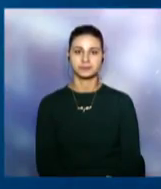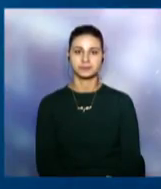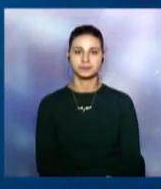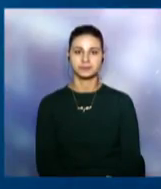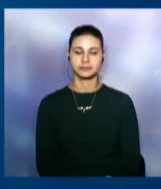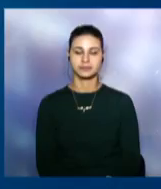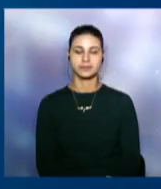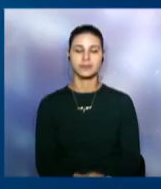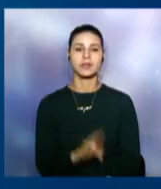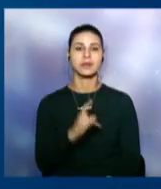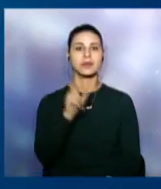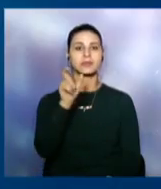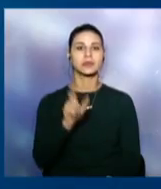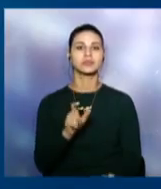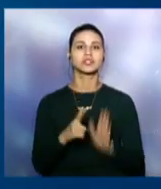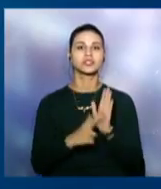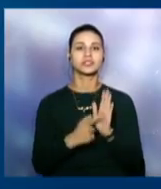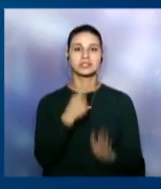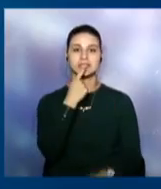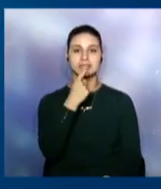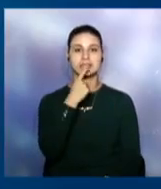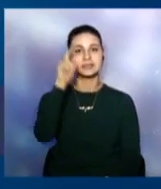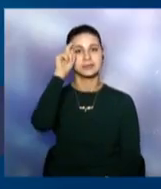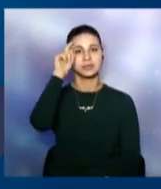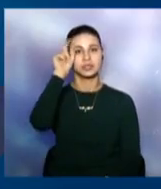ასაკი, 7 წლის, სქესი,